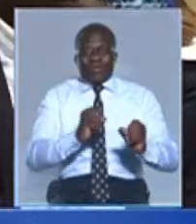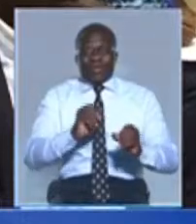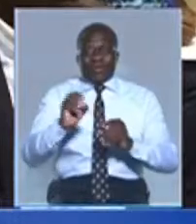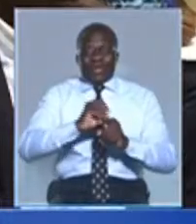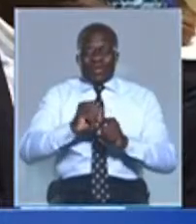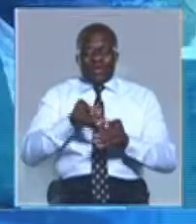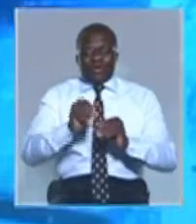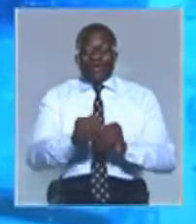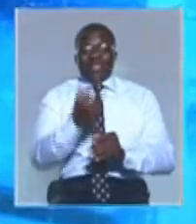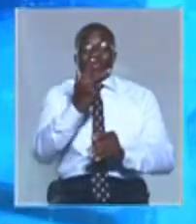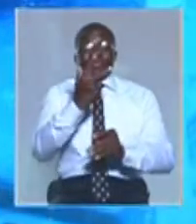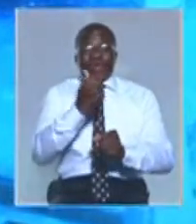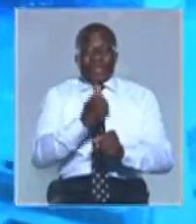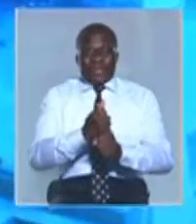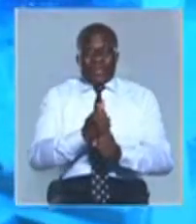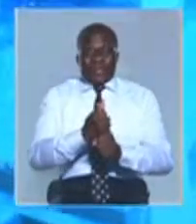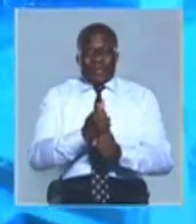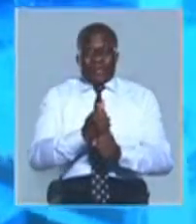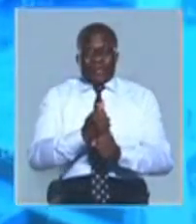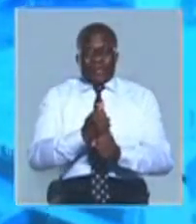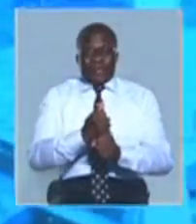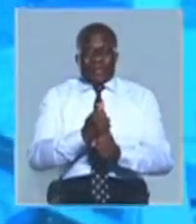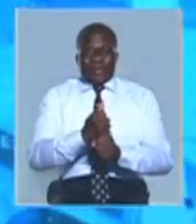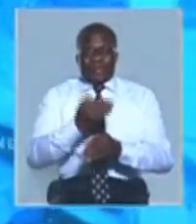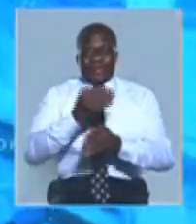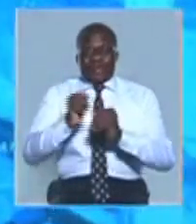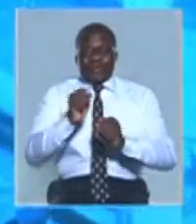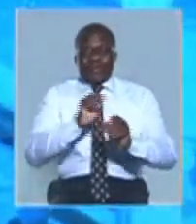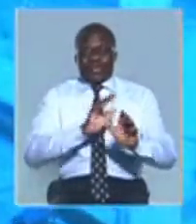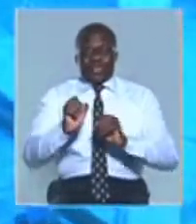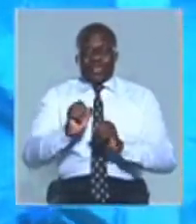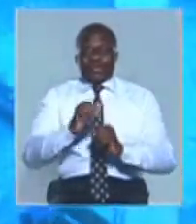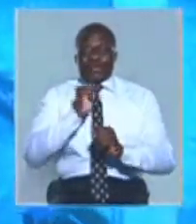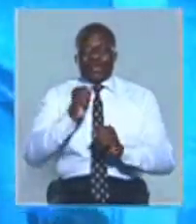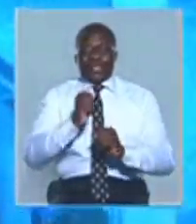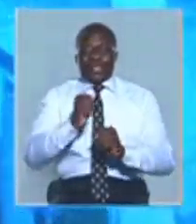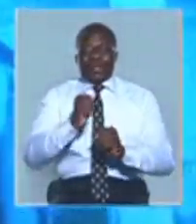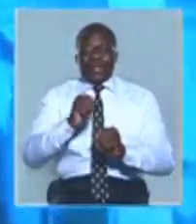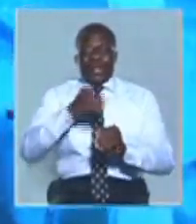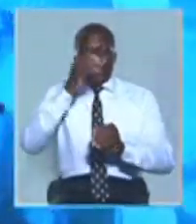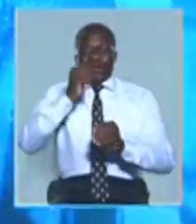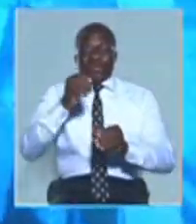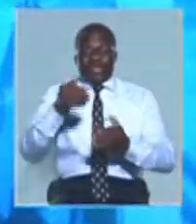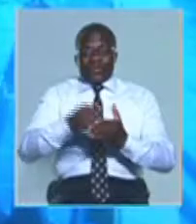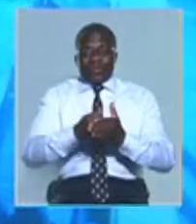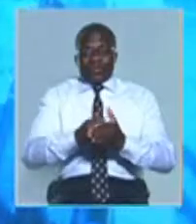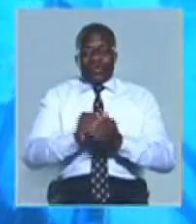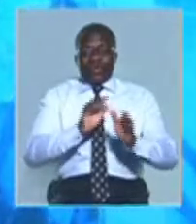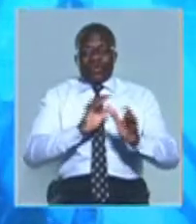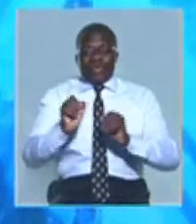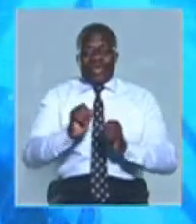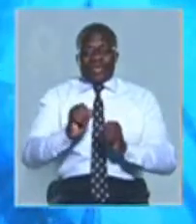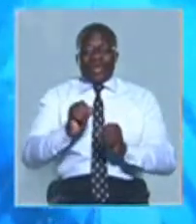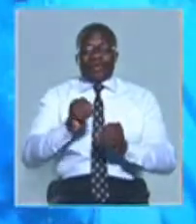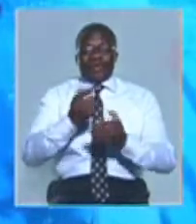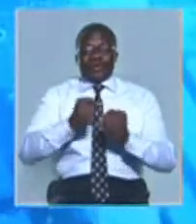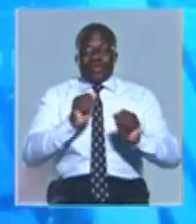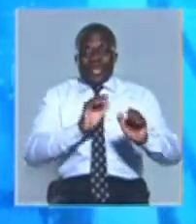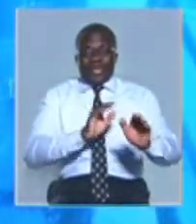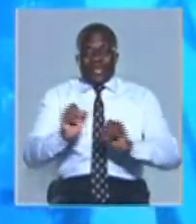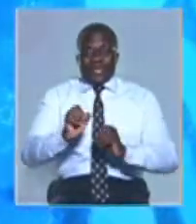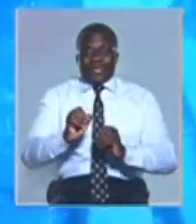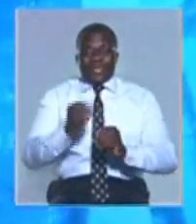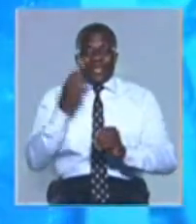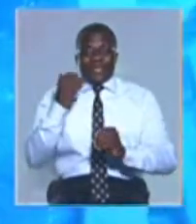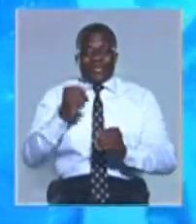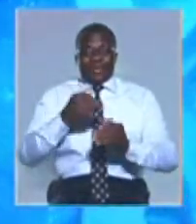œuvre pendant 3 ans. Le biodigesteur, ce n'est pas un concept nouveau, mais il a fait la une de l'actualité